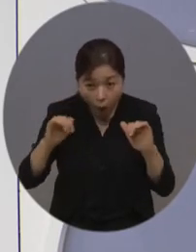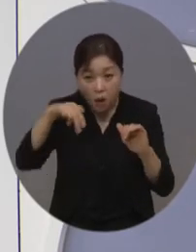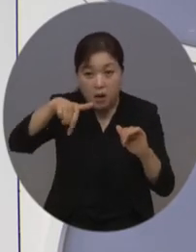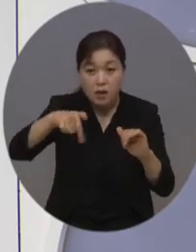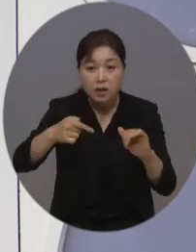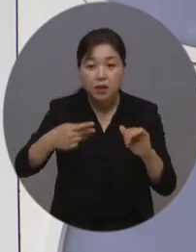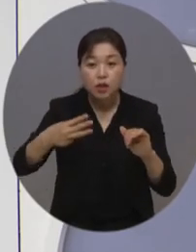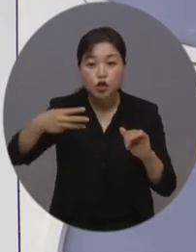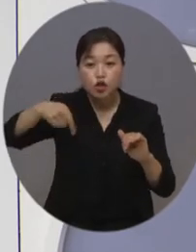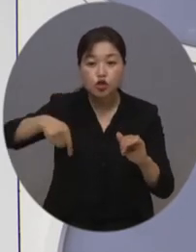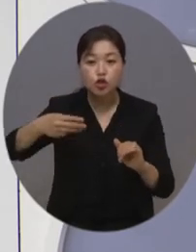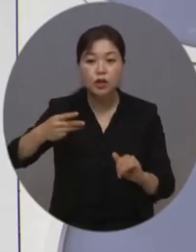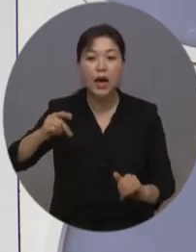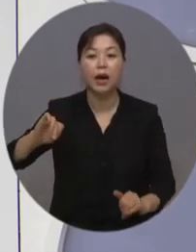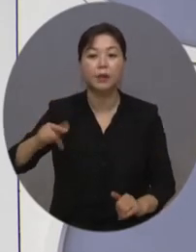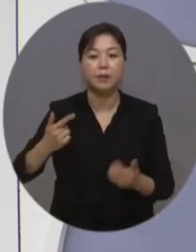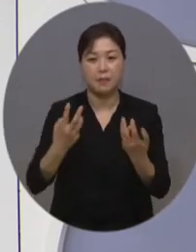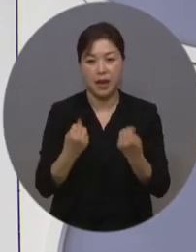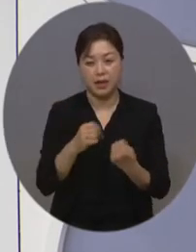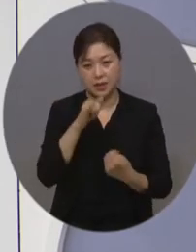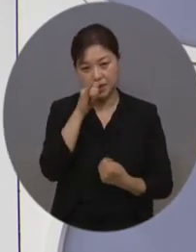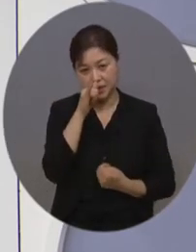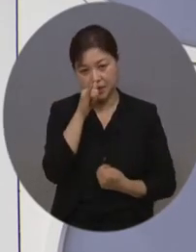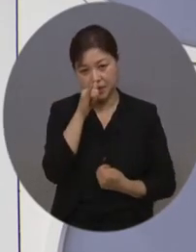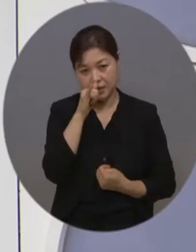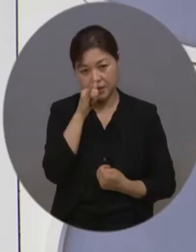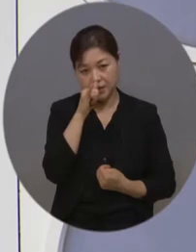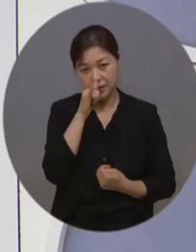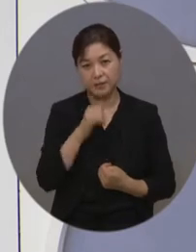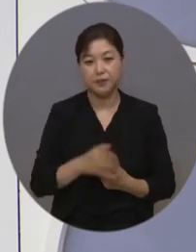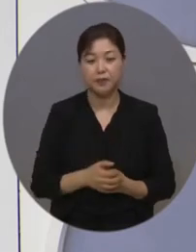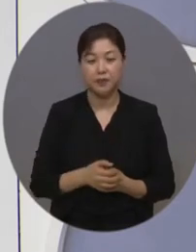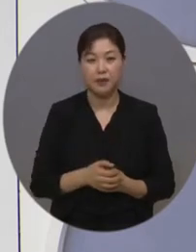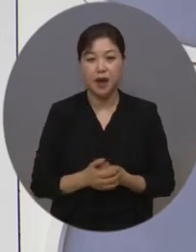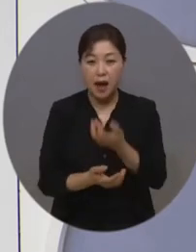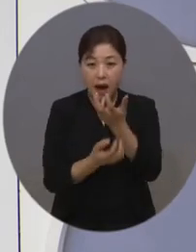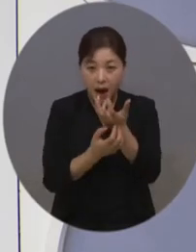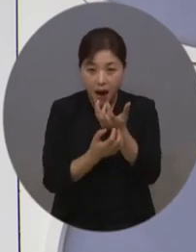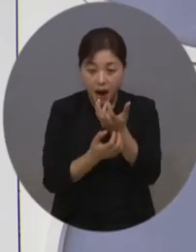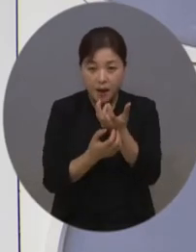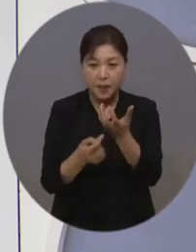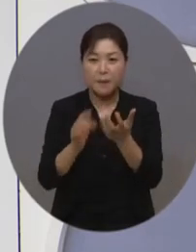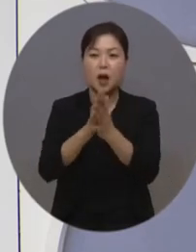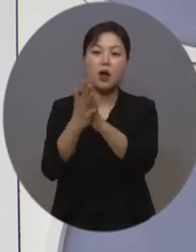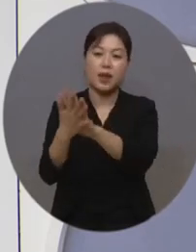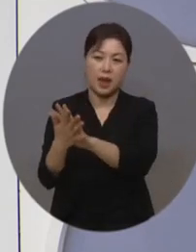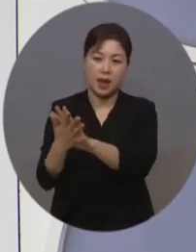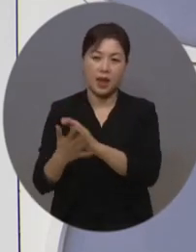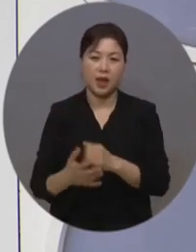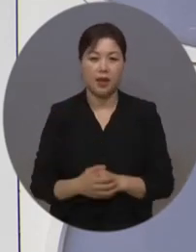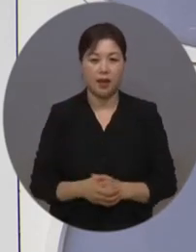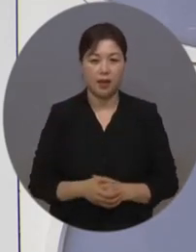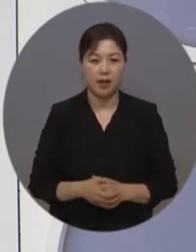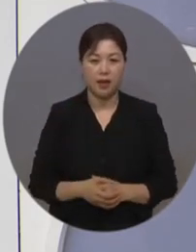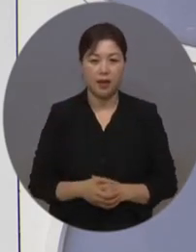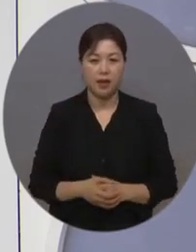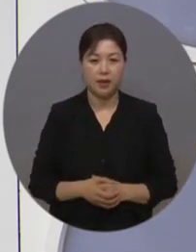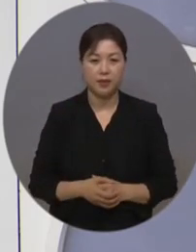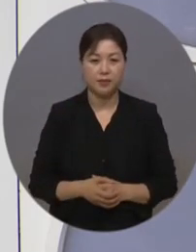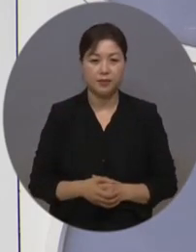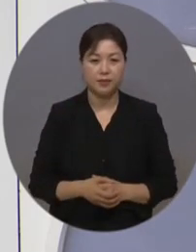있습니다. 근데 단 이제 요것들은 여기에 열을 가하면은 그 변성이 옵니다. 아. 그렇기